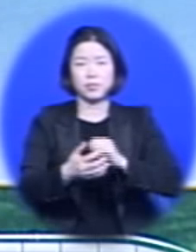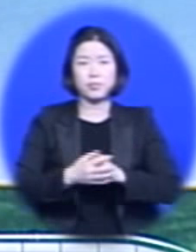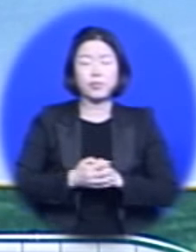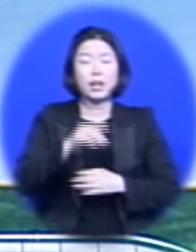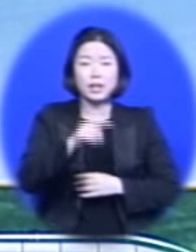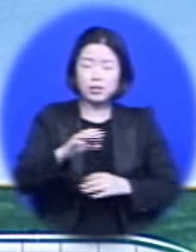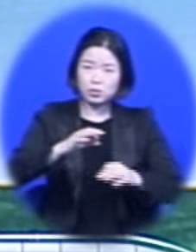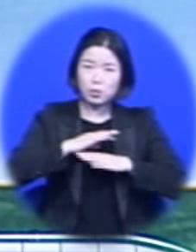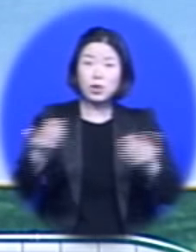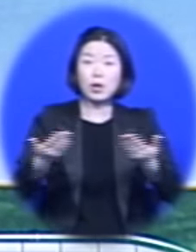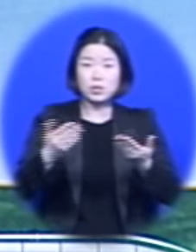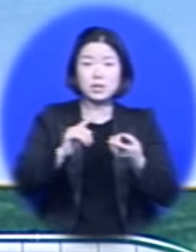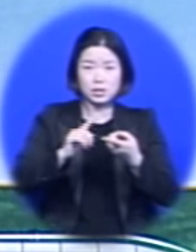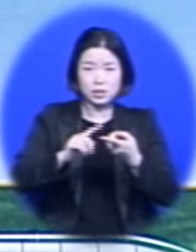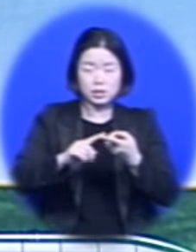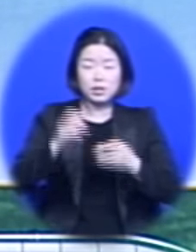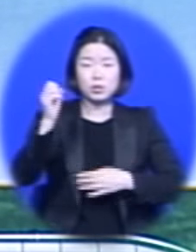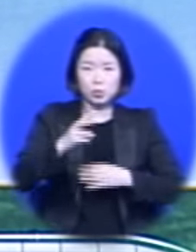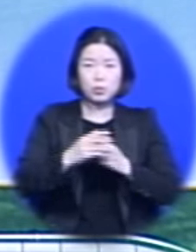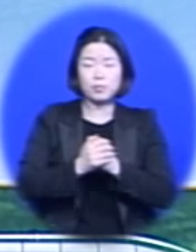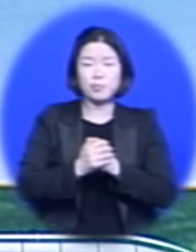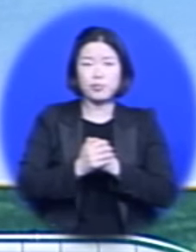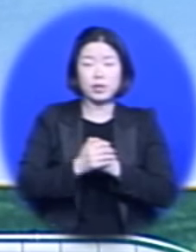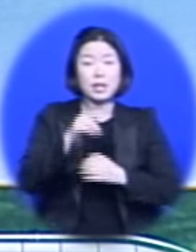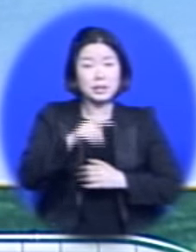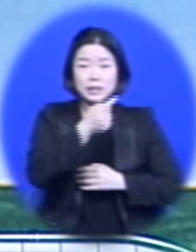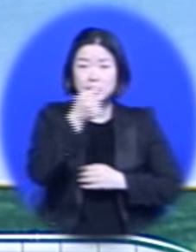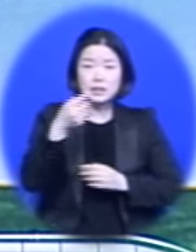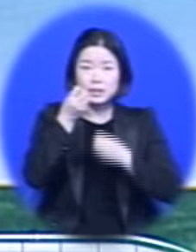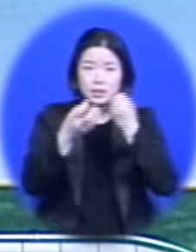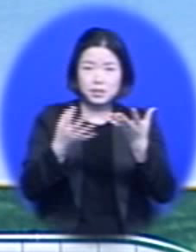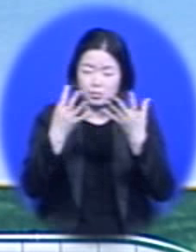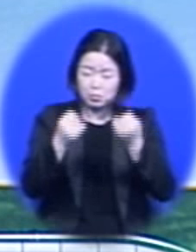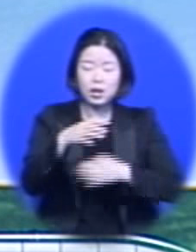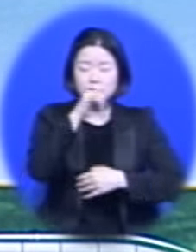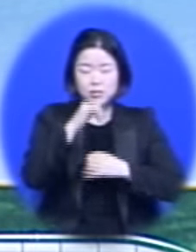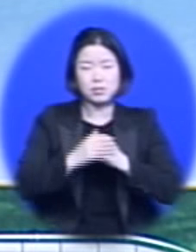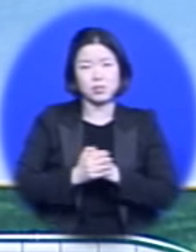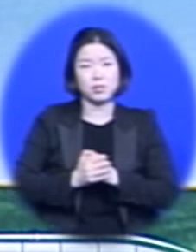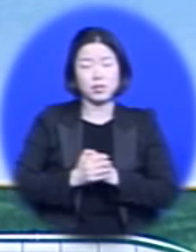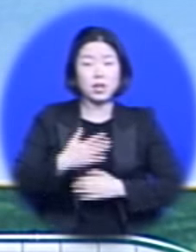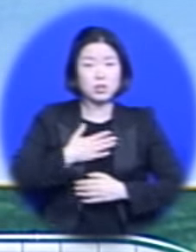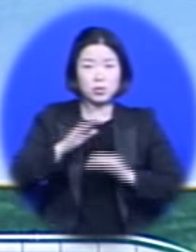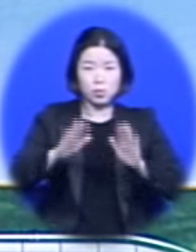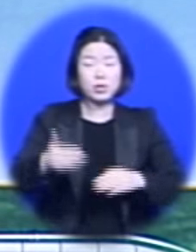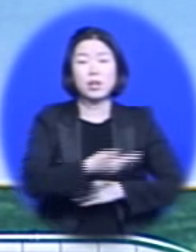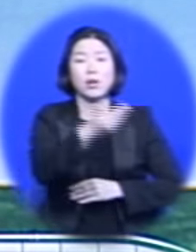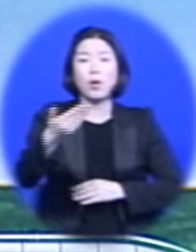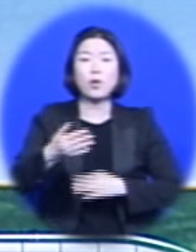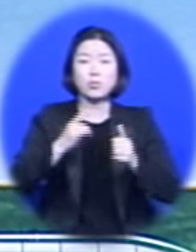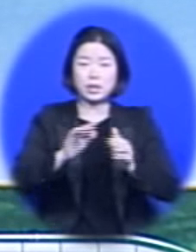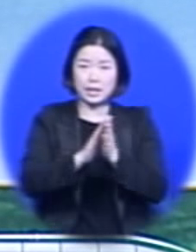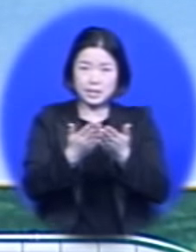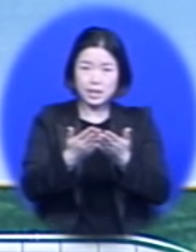이건 놀라운 일이고 또 그 간증은 많습니다. 저는 오늘 여러분에게 책